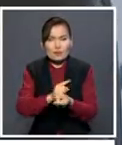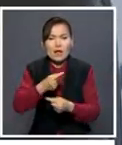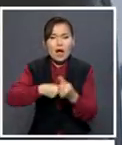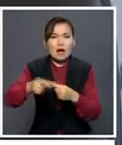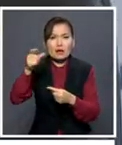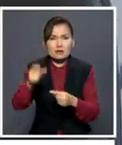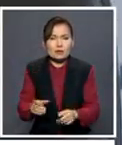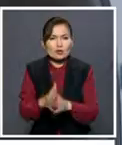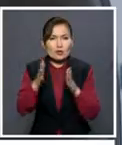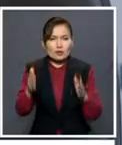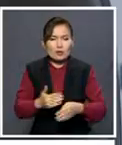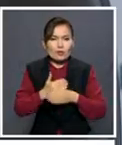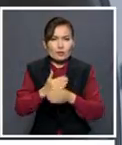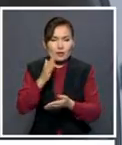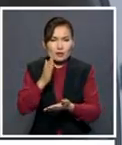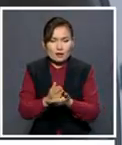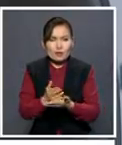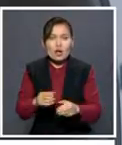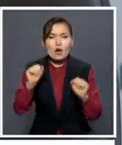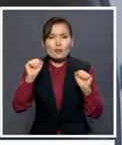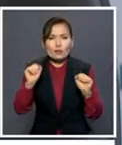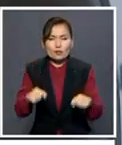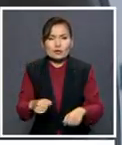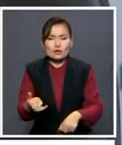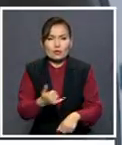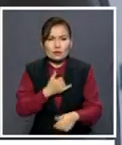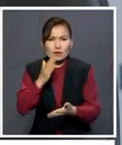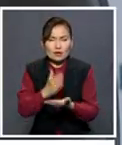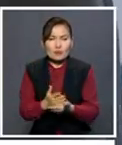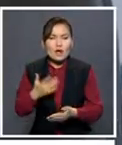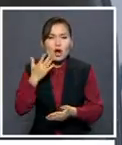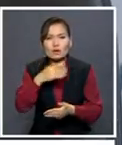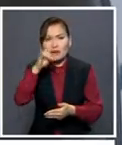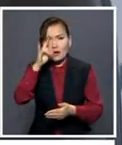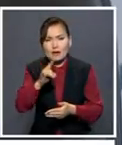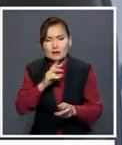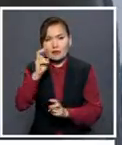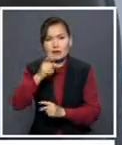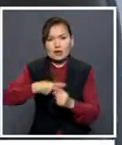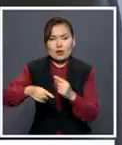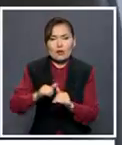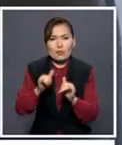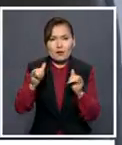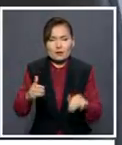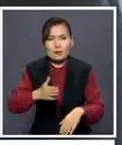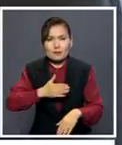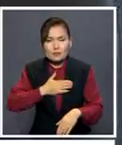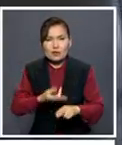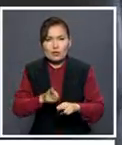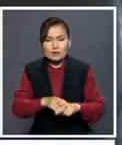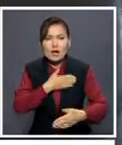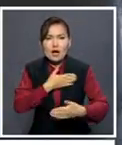кәсіпкерлікке деген көзқарас өзгеріп атыр. Мүмкіншілік тек қана өзіміздің ұлттық нарықты толтыру емес. Сенің деңгейің жеткілікті